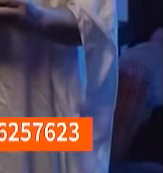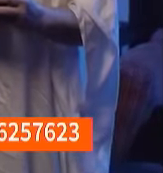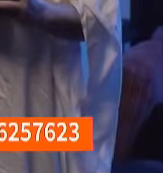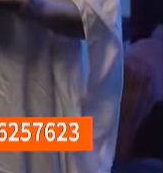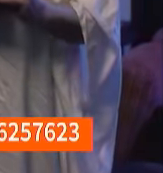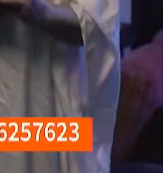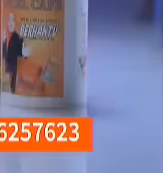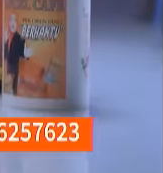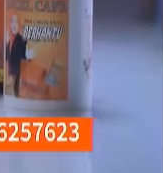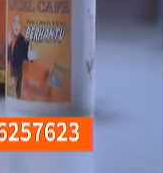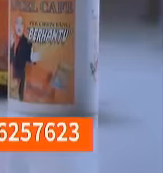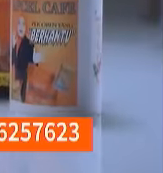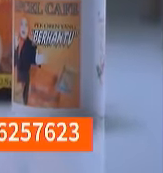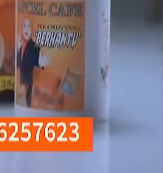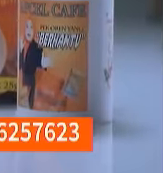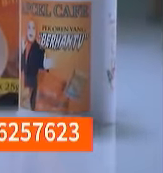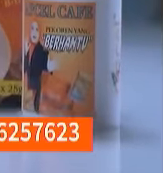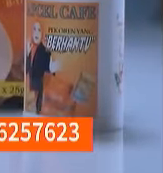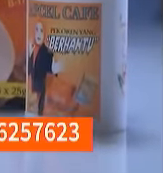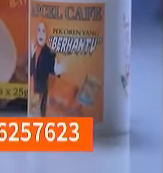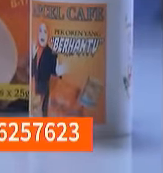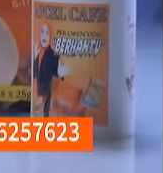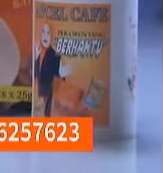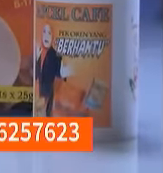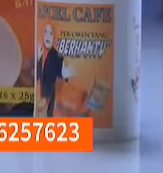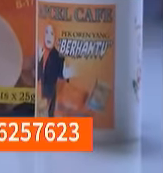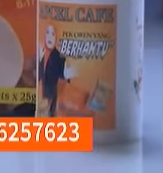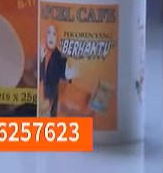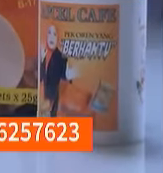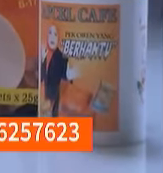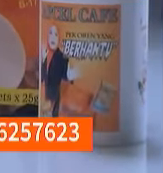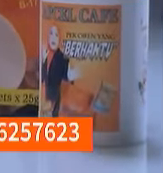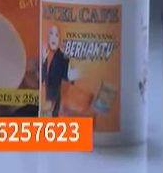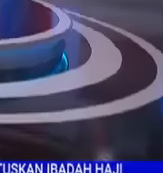FCKV memberi anda tenaga.